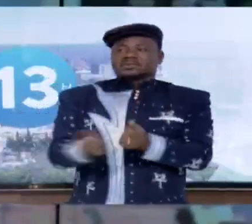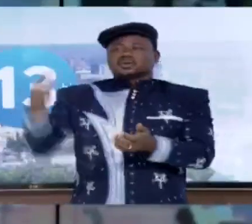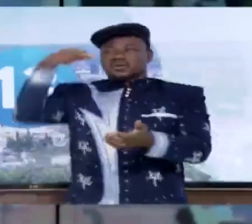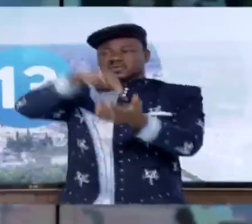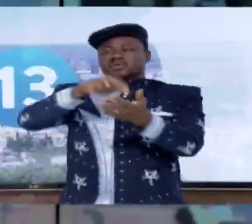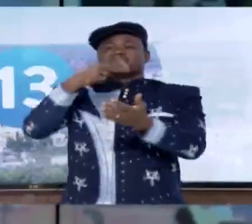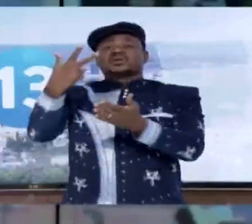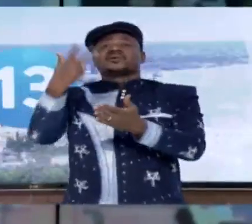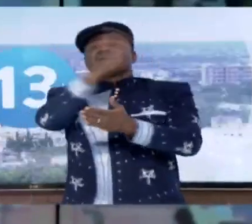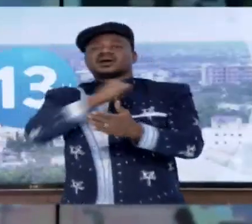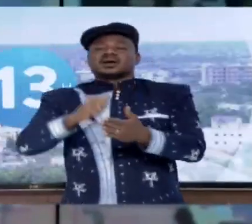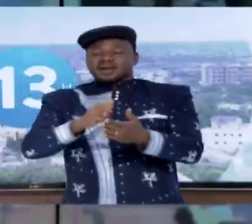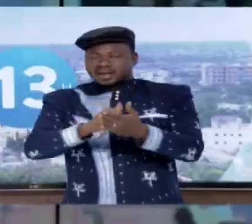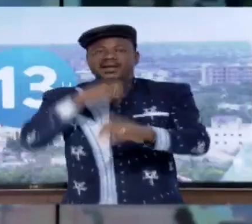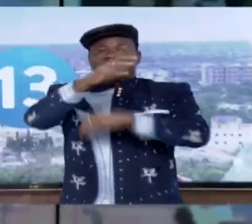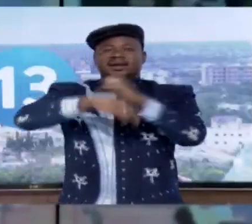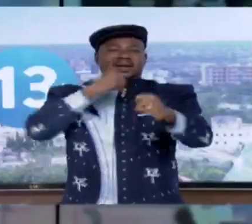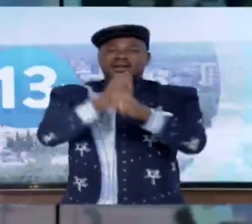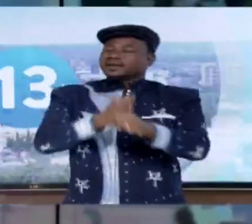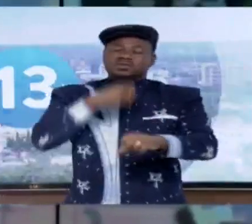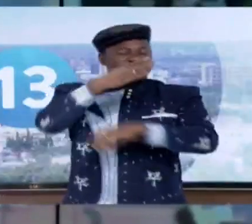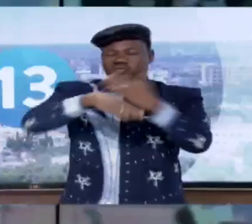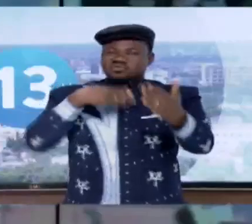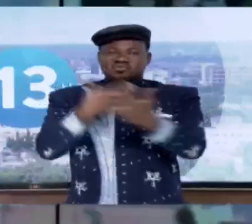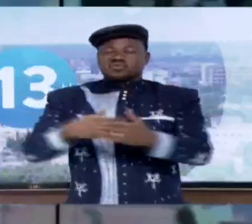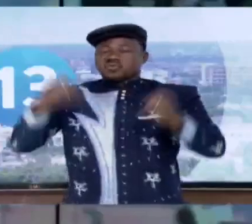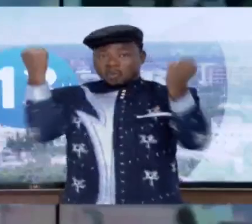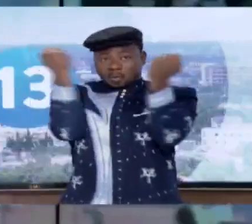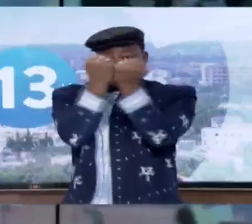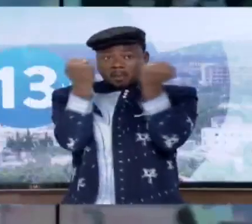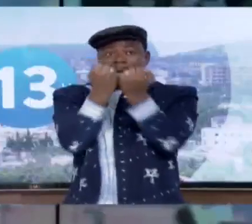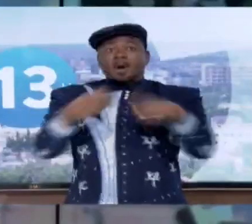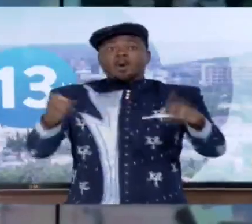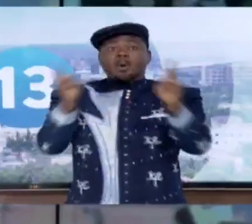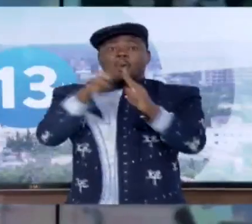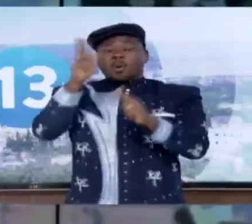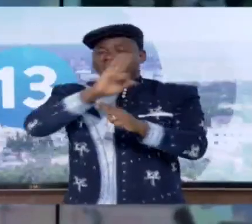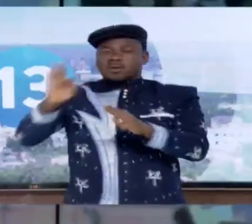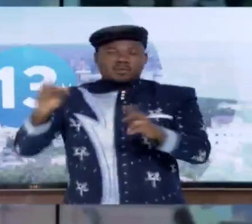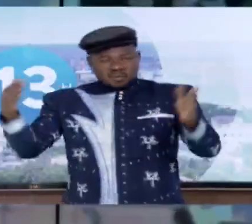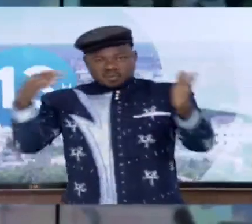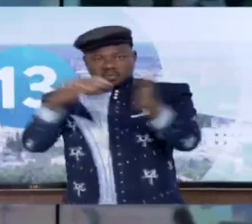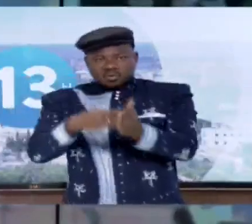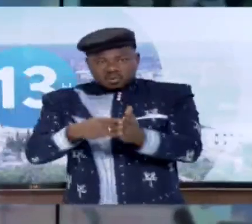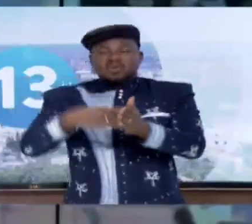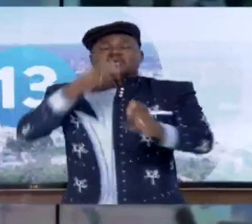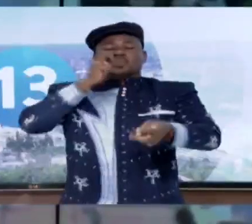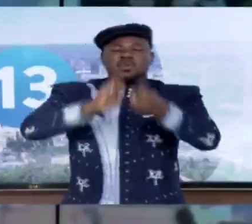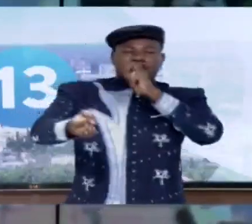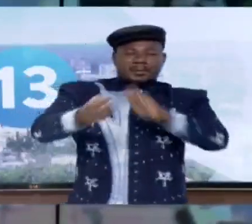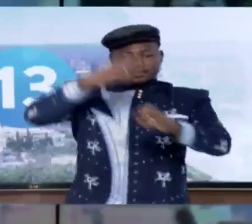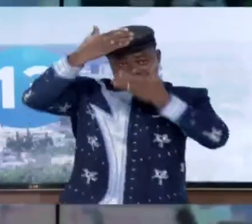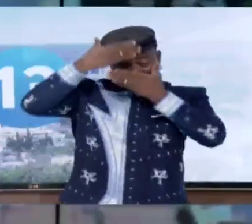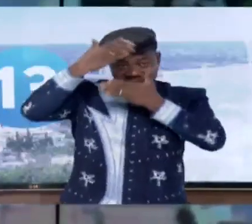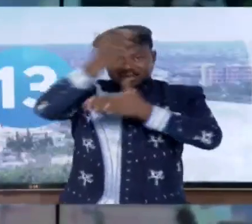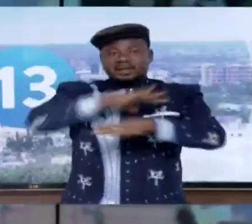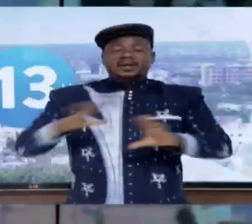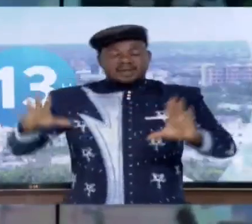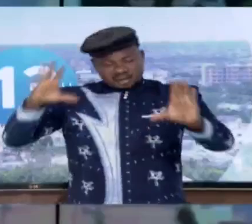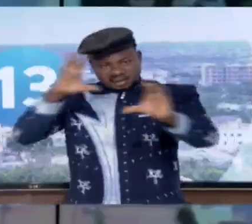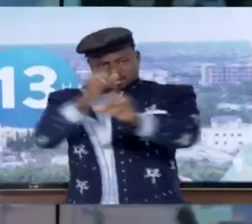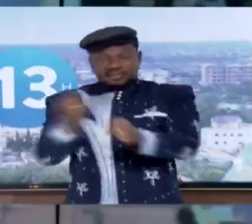2023 aura été l'année de tous les combats au Burkina Faso, combat contre l'hydre terroriste et la reconquête du territoire